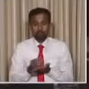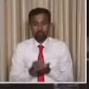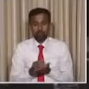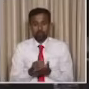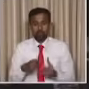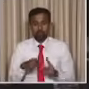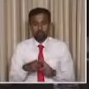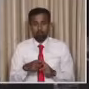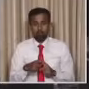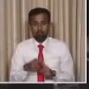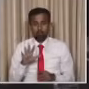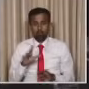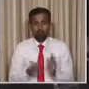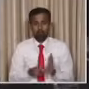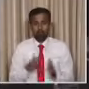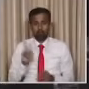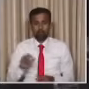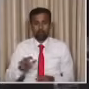रुपियल कोटि